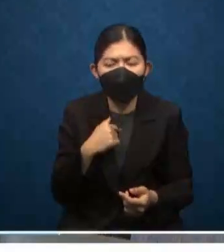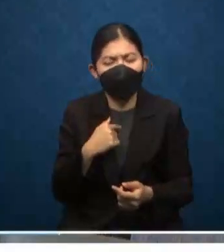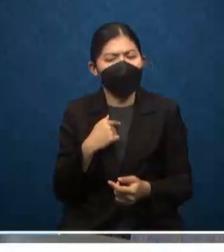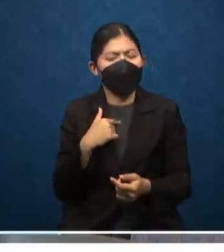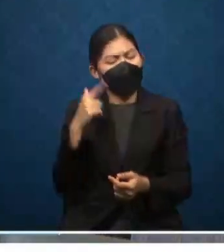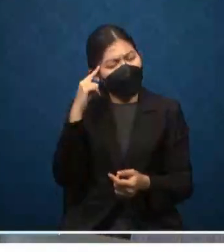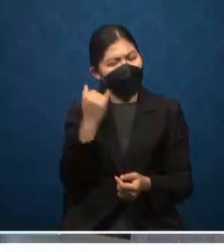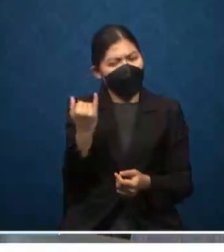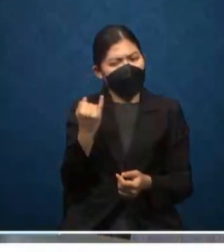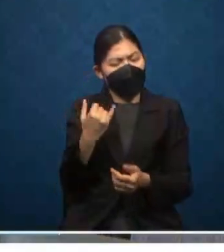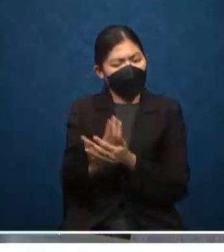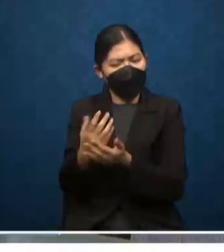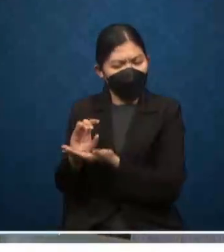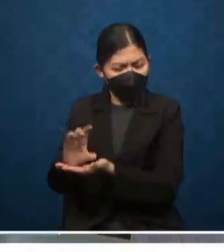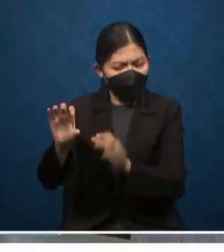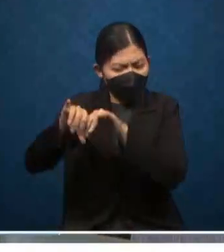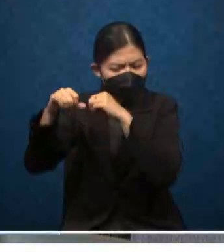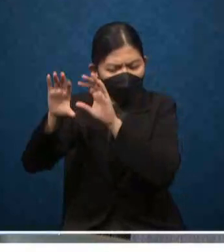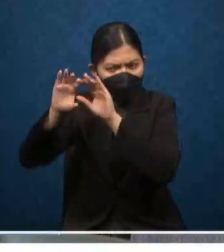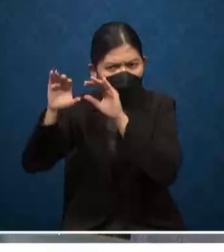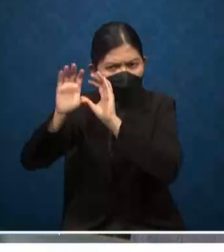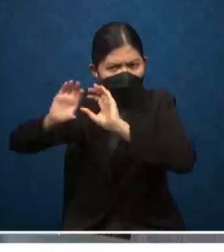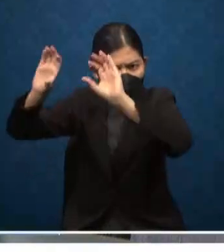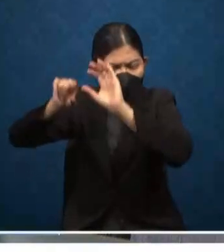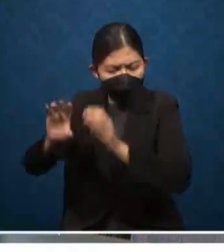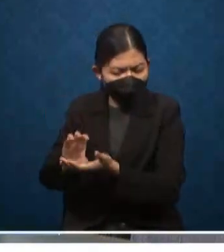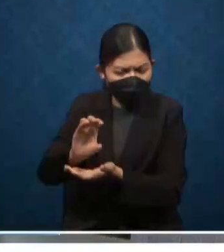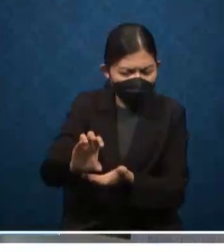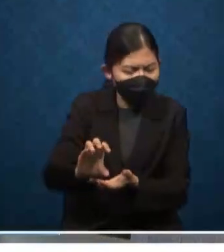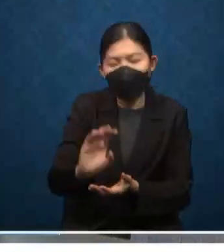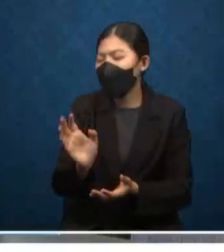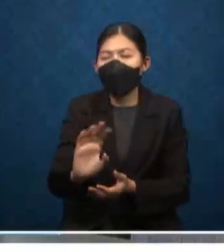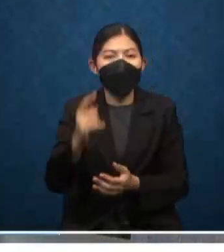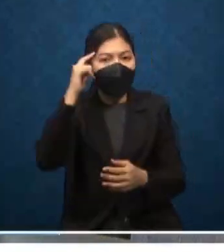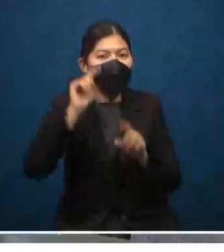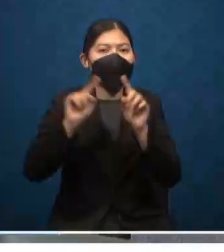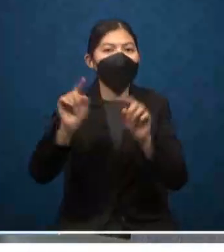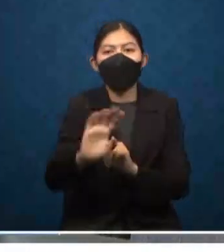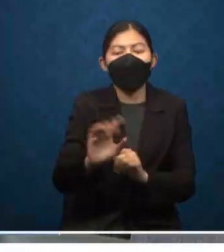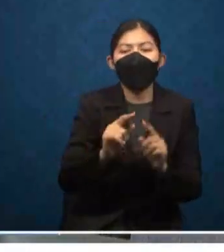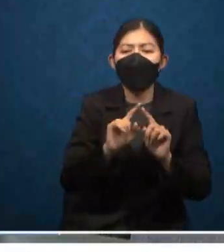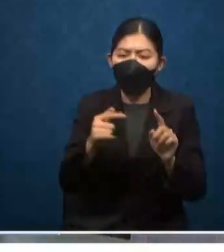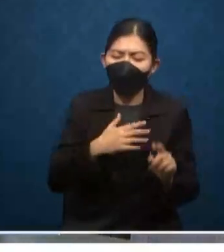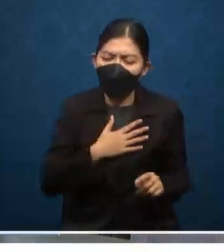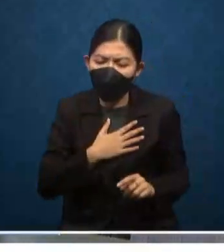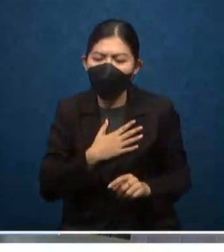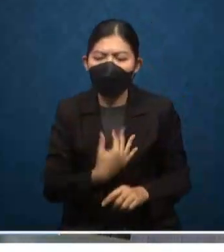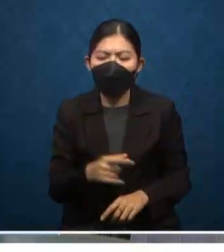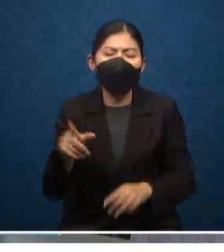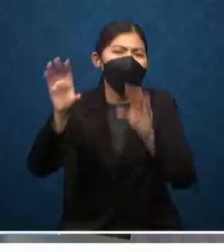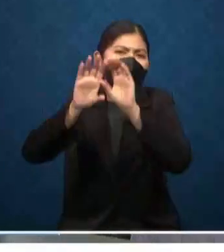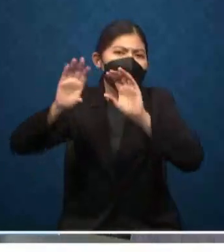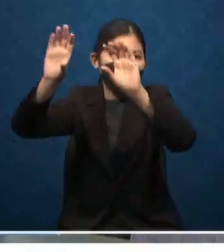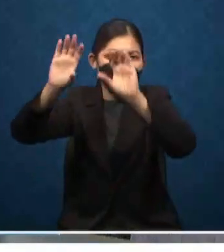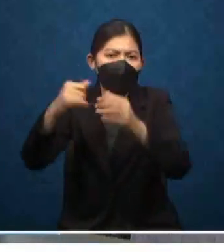ลท่านประธานครับในชั้นแปรยติของกรรมธิการนั้นคำตอบก็คือบอกว่ายังไงรัฐบาลก็จ